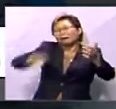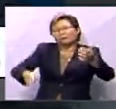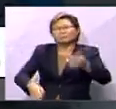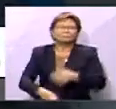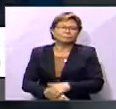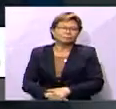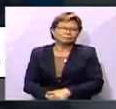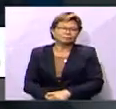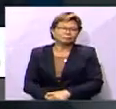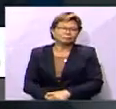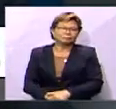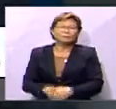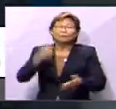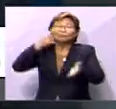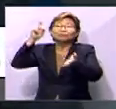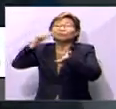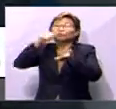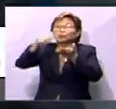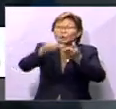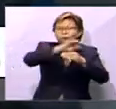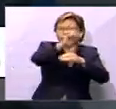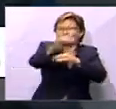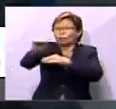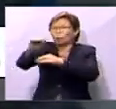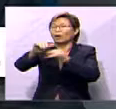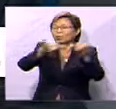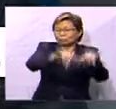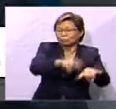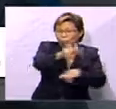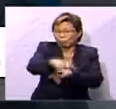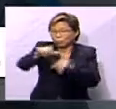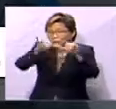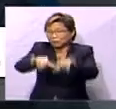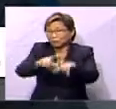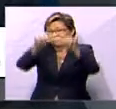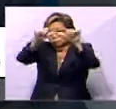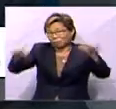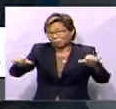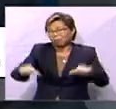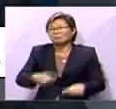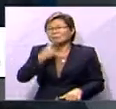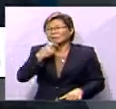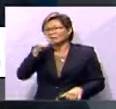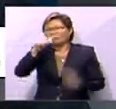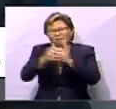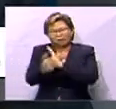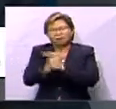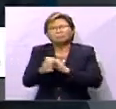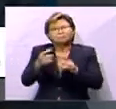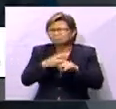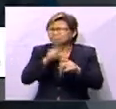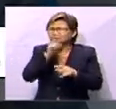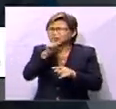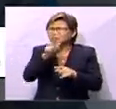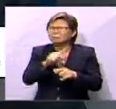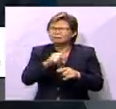dikeluarkan kepada penghuni-penghuni kuartus yang dinyatakan sebagai tidak layak. Sebenarnya masih layak kerana masih berada